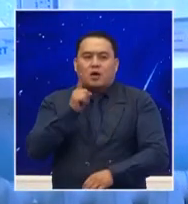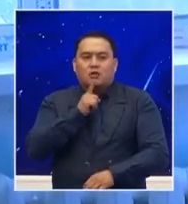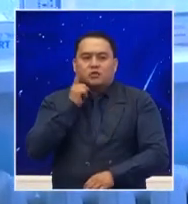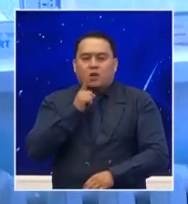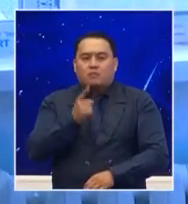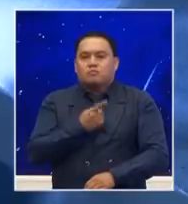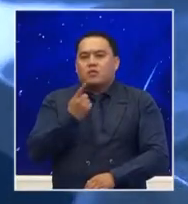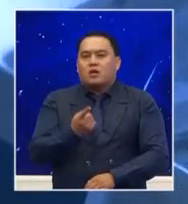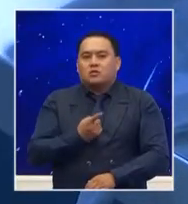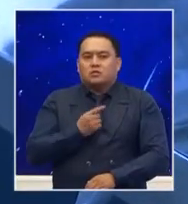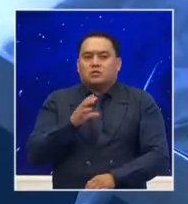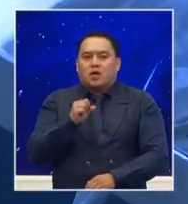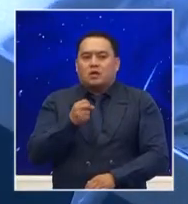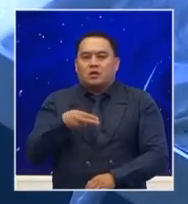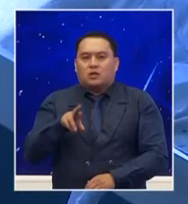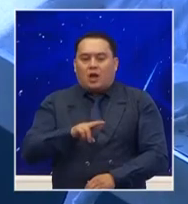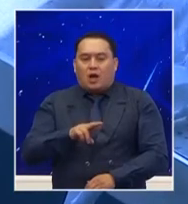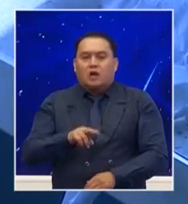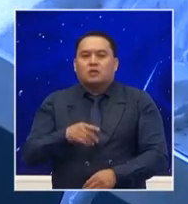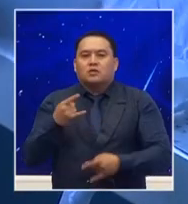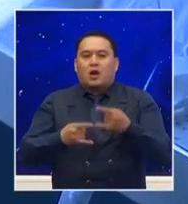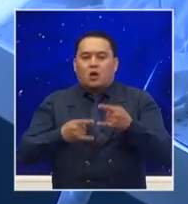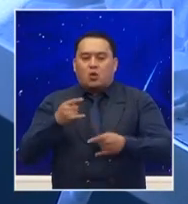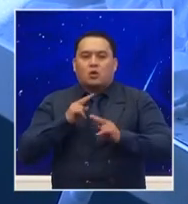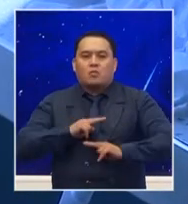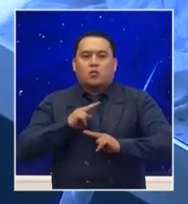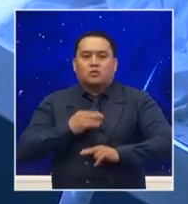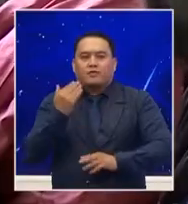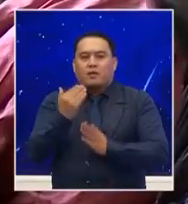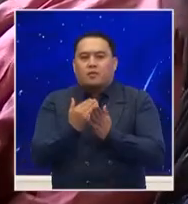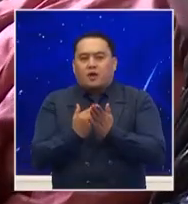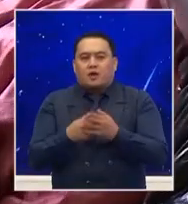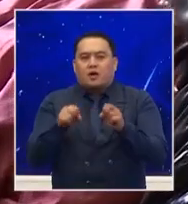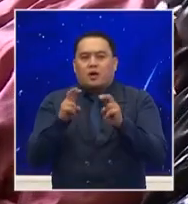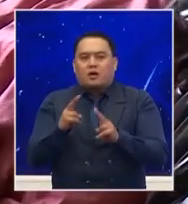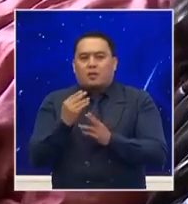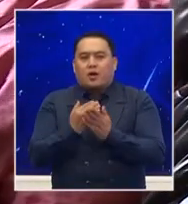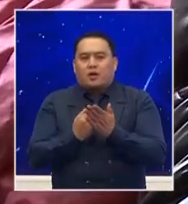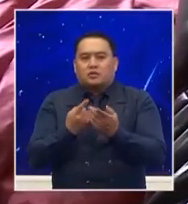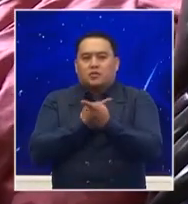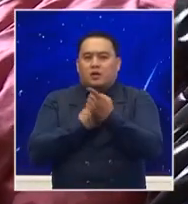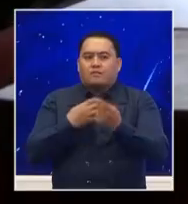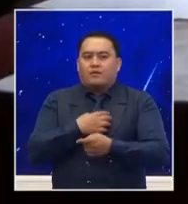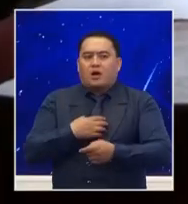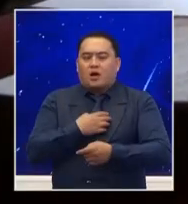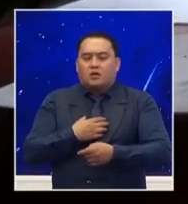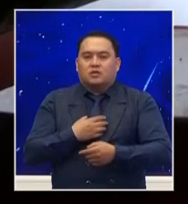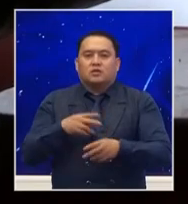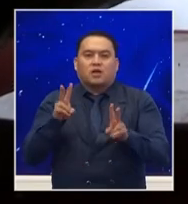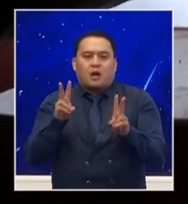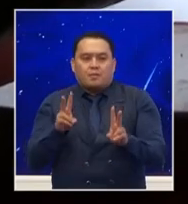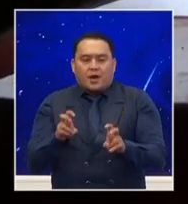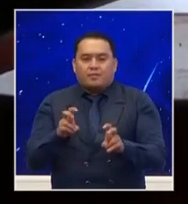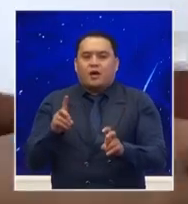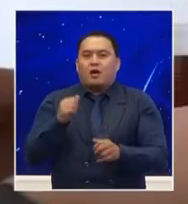уже мастеровитая Сания Байтарова. Корреспондент телеканала ЖТСУ в своей программе «Арнайы репортаж» освещает самые актуальные и животрепещущие